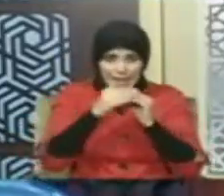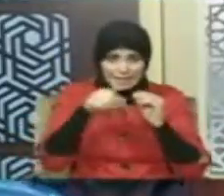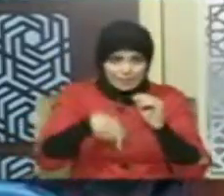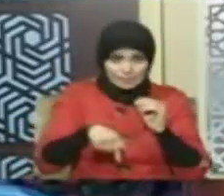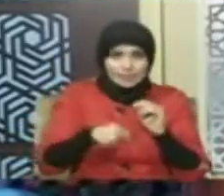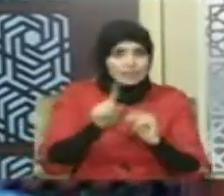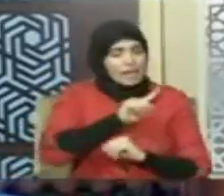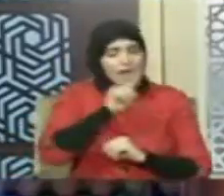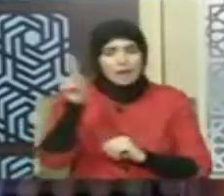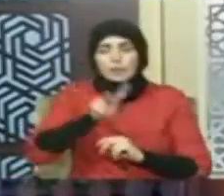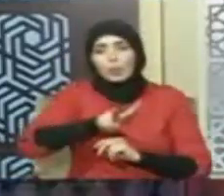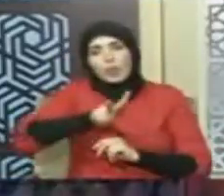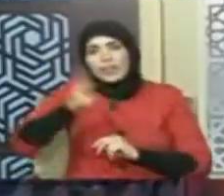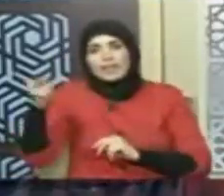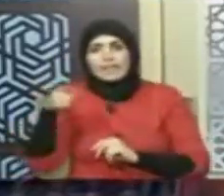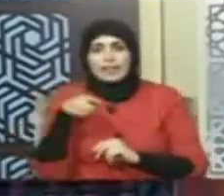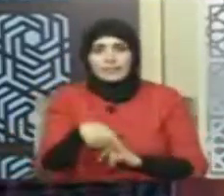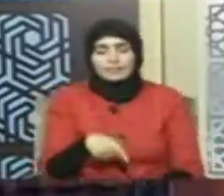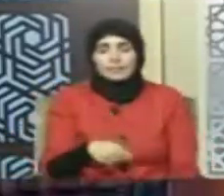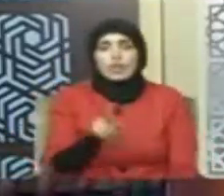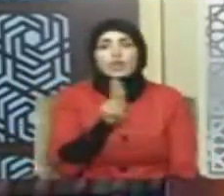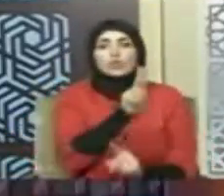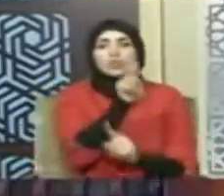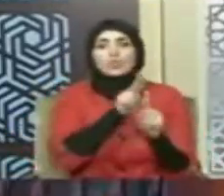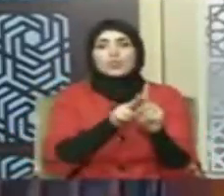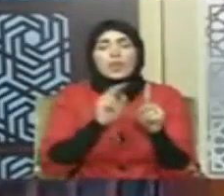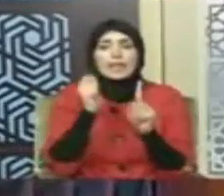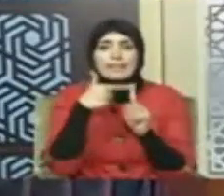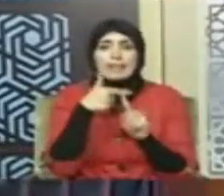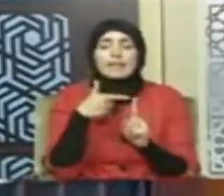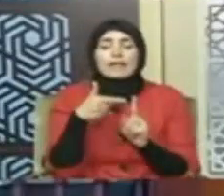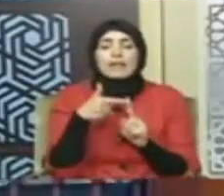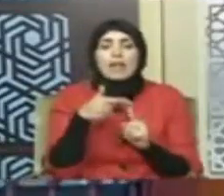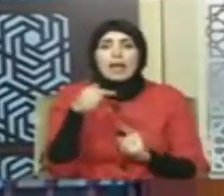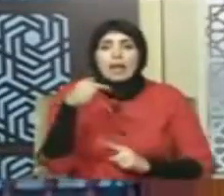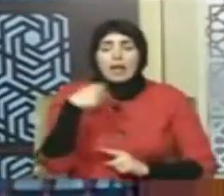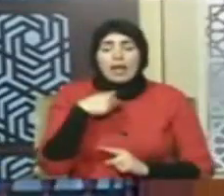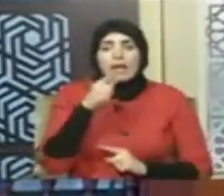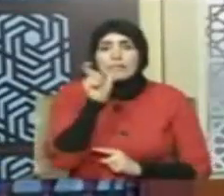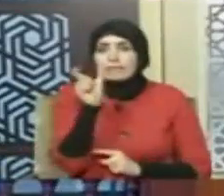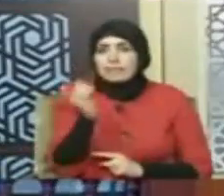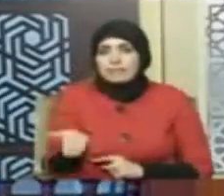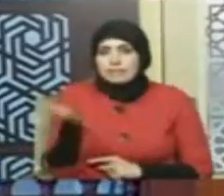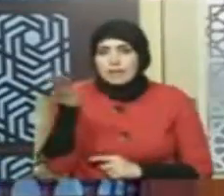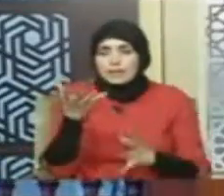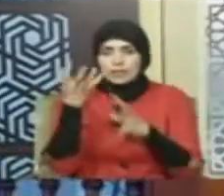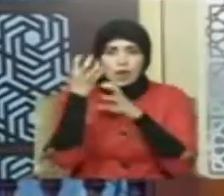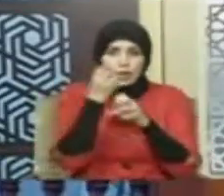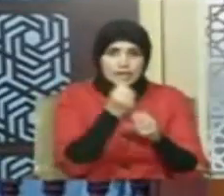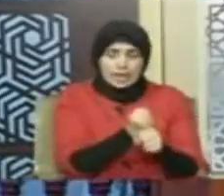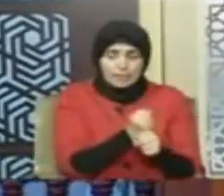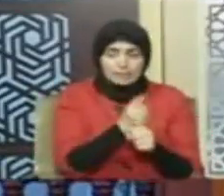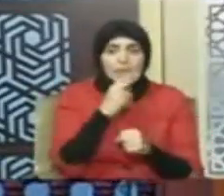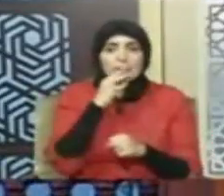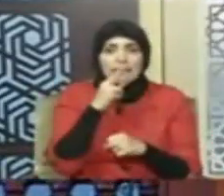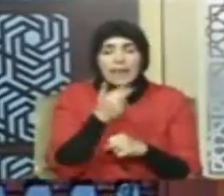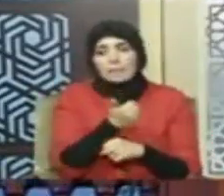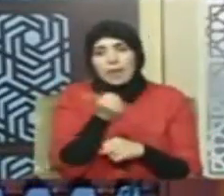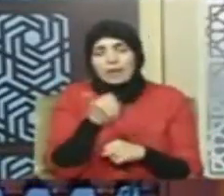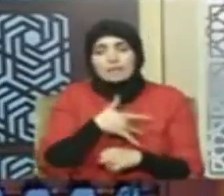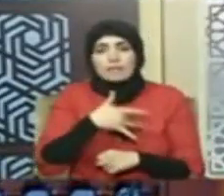وسؤال آخر يتفرع عن سؤال الإيمان. النبي صلى الله عليه وسلم عندما تحدث عن الصيام والقيام ربطهما بالإيمان،